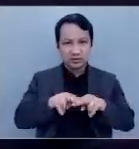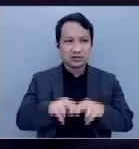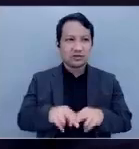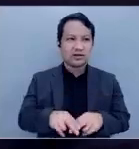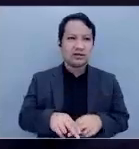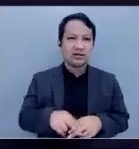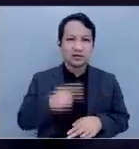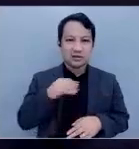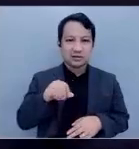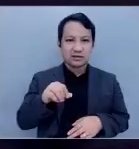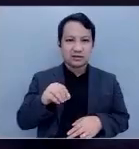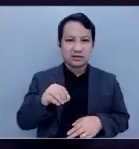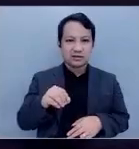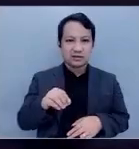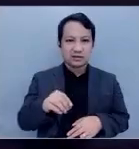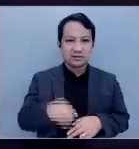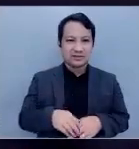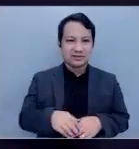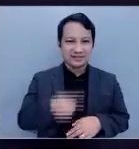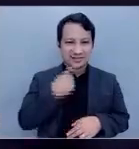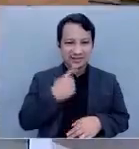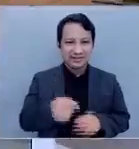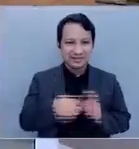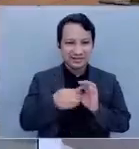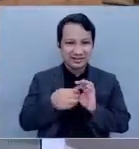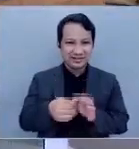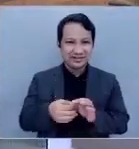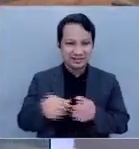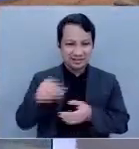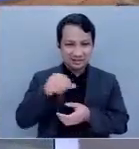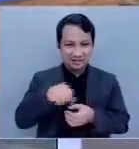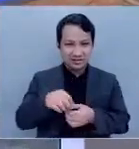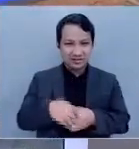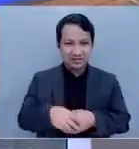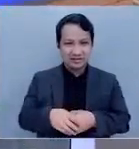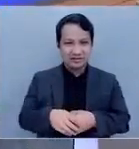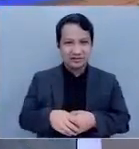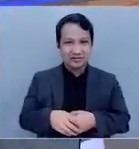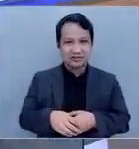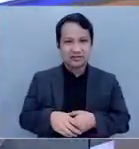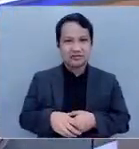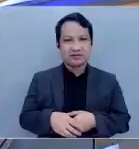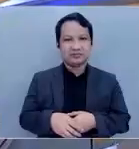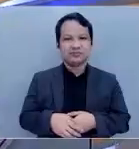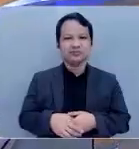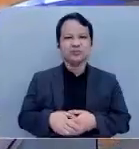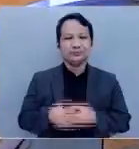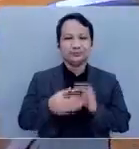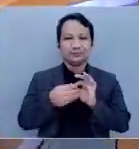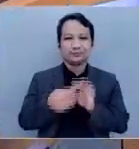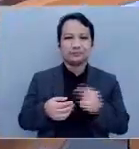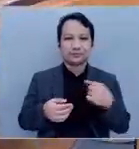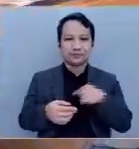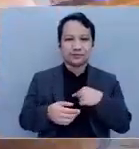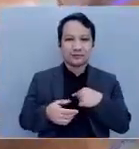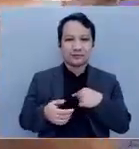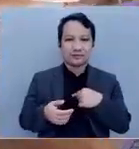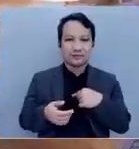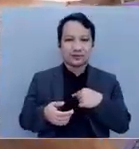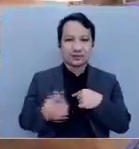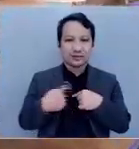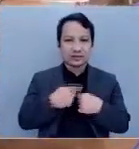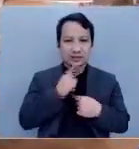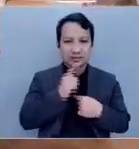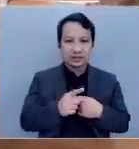medyo maalat eh. Gusto ko medyo maalat? Ano bang pwedeng ilagay dyan? Pwede padagdagan ng konting soy sauce. Ayun. Pero, dahil nga ayaw natin na